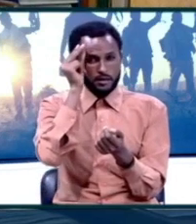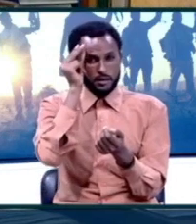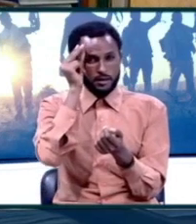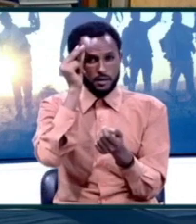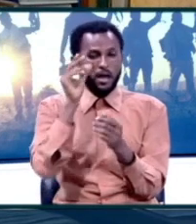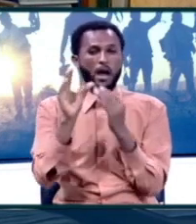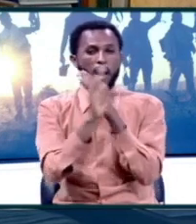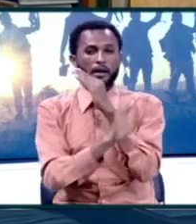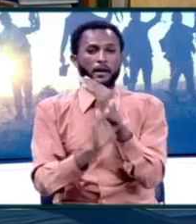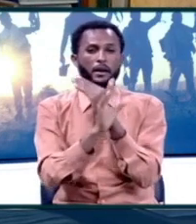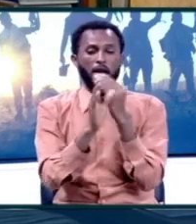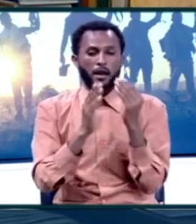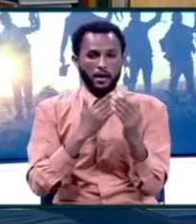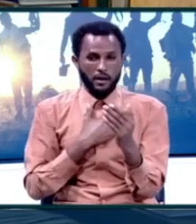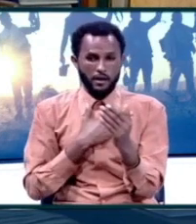ሃገርና